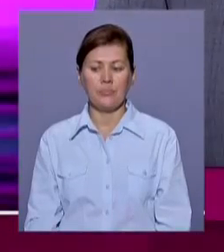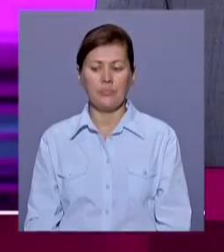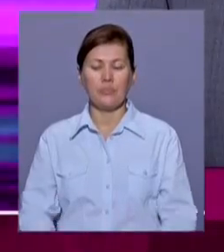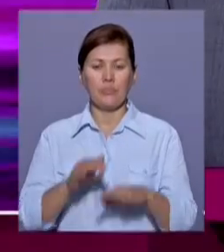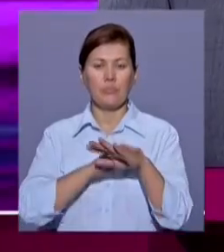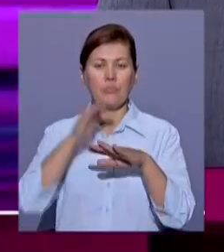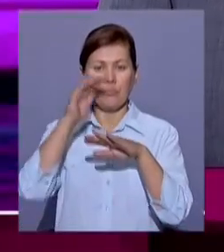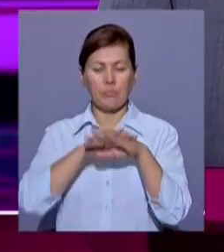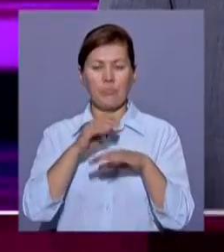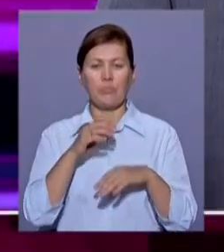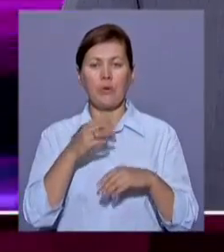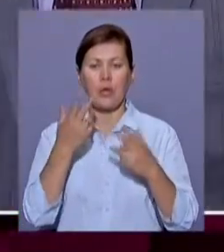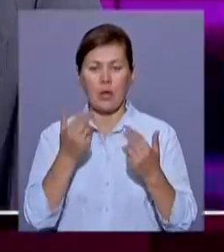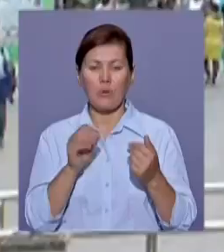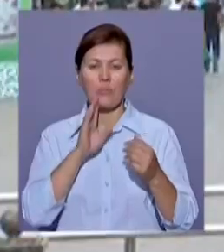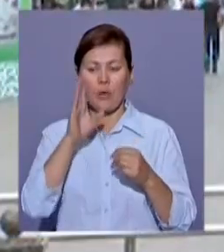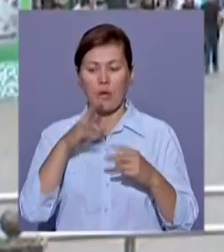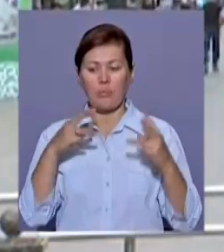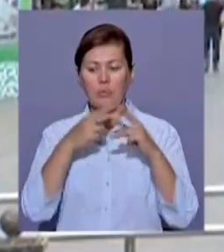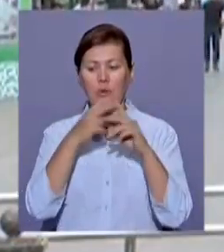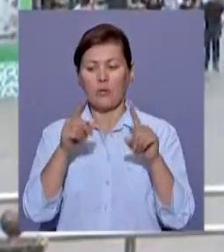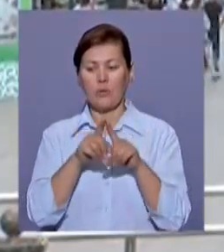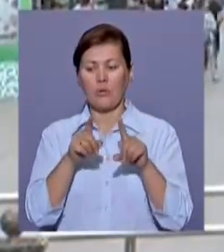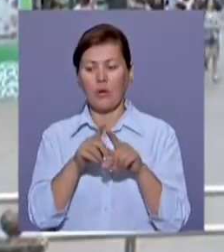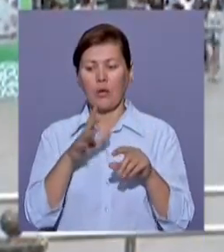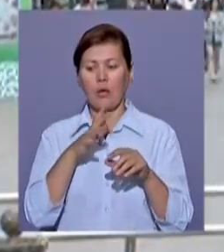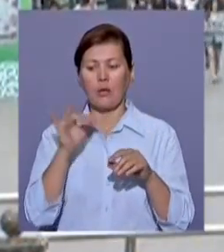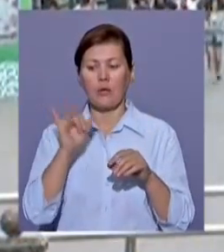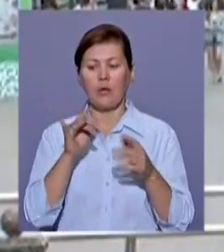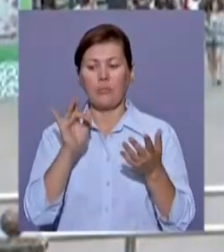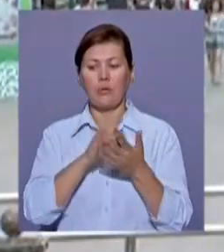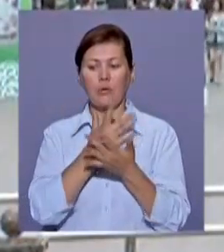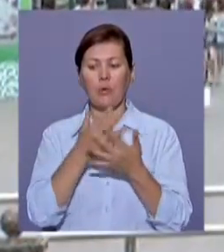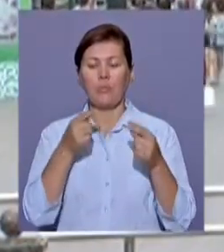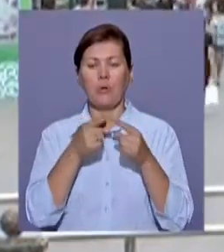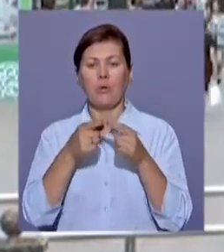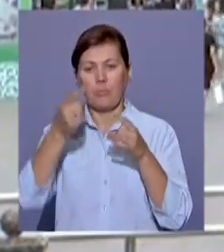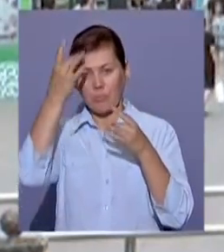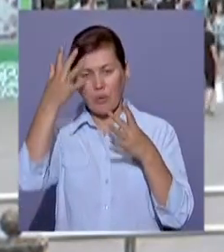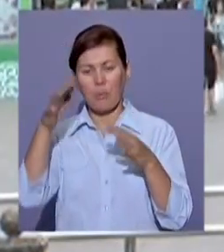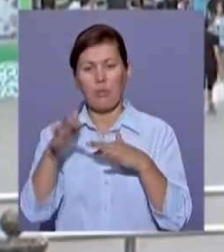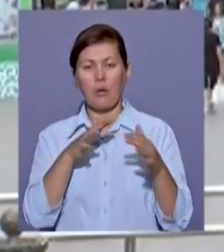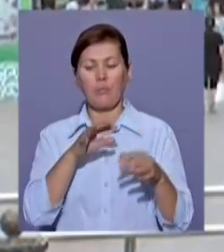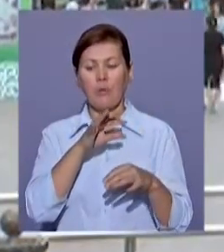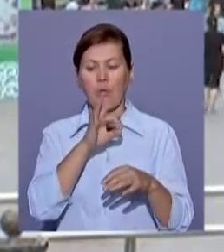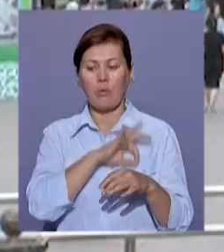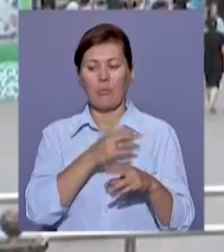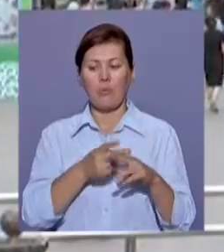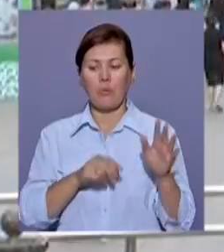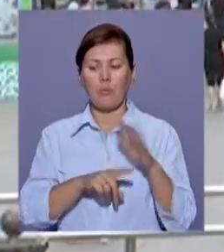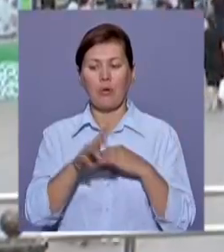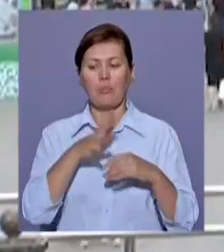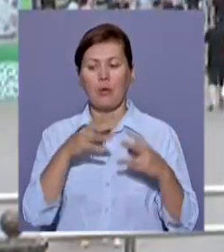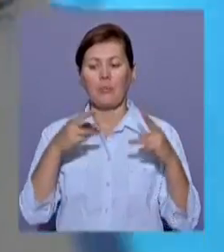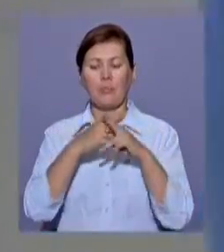Қайырлы кеш, өмір, я таң атысымен астаналықтарды алуан түрлі қаланың әр түкпірінде мерекелік шаралар қуантуда. Ең алғаш болып